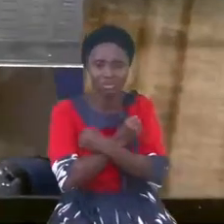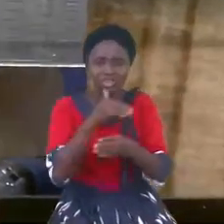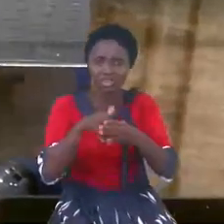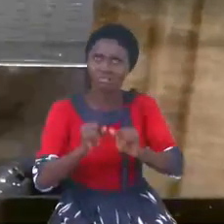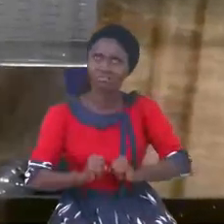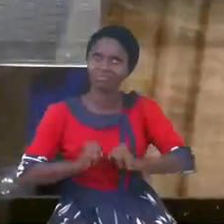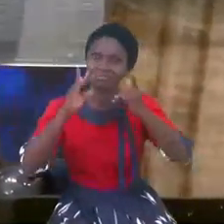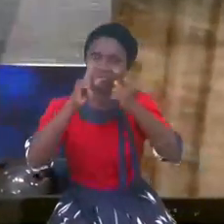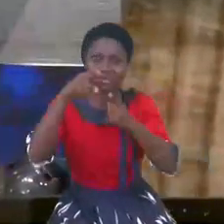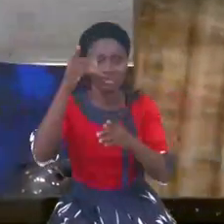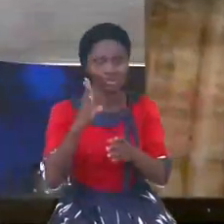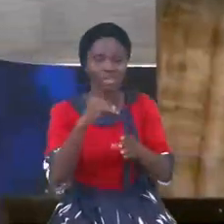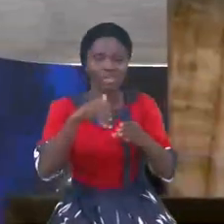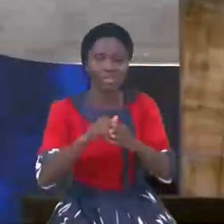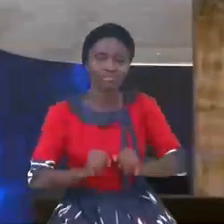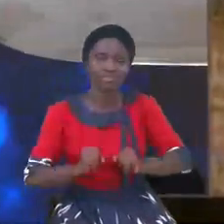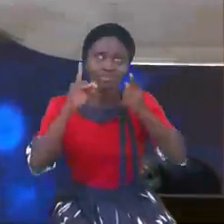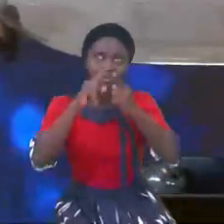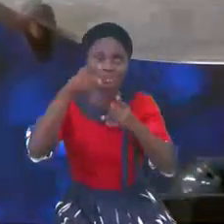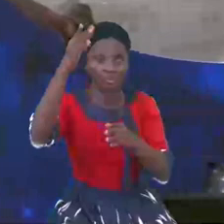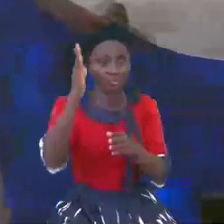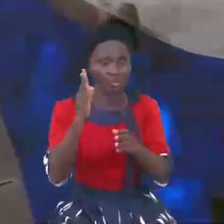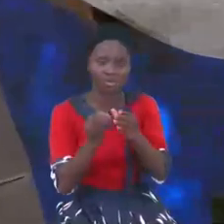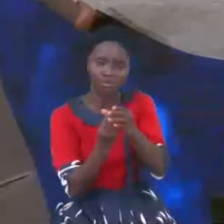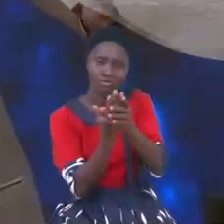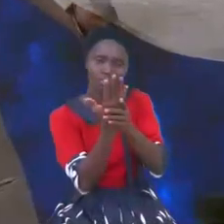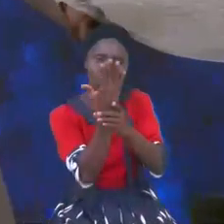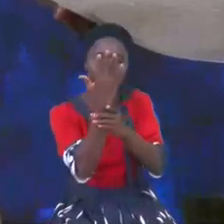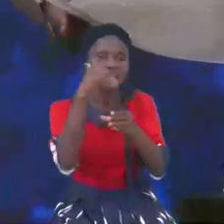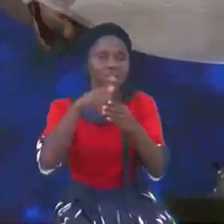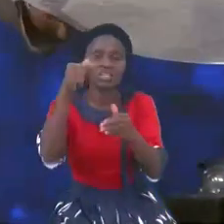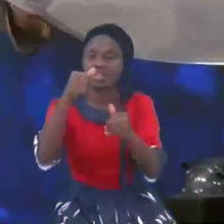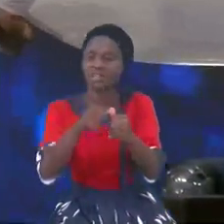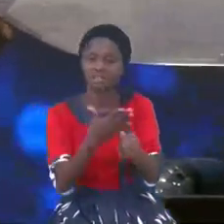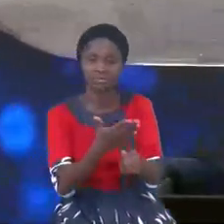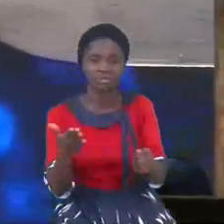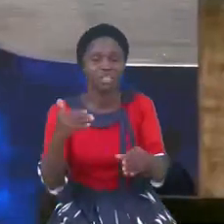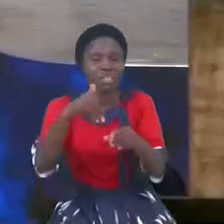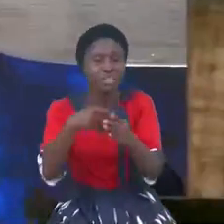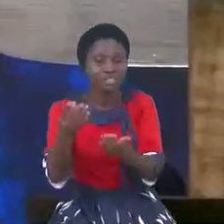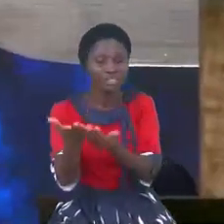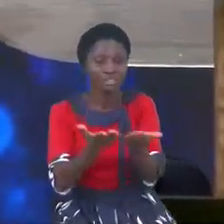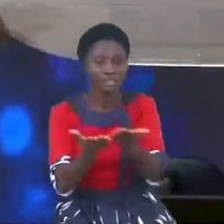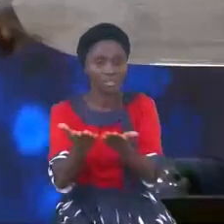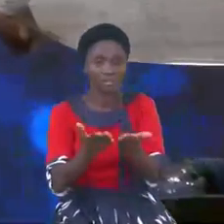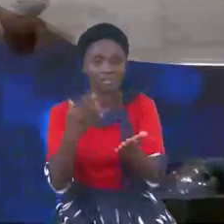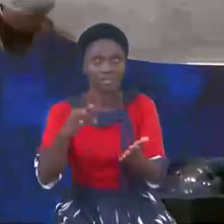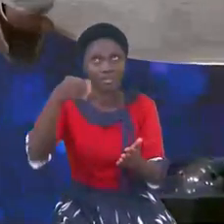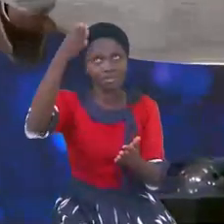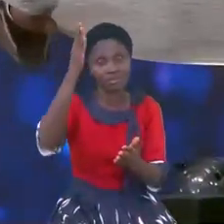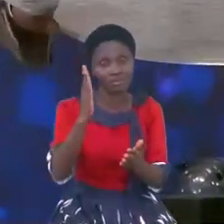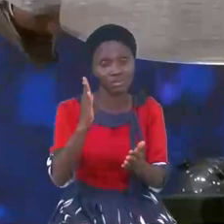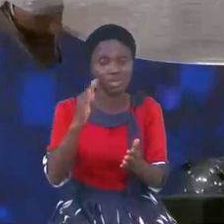égards en amour, en dévotion, en consécration à Dieu. Croître à tous égards dans le service de